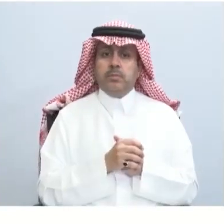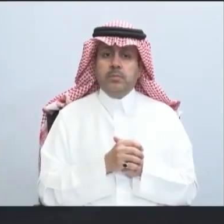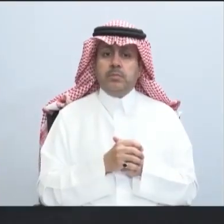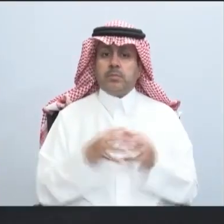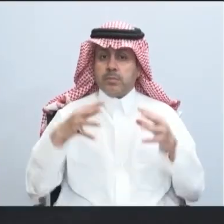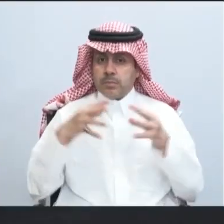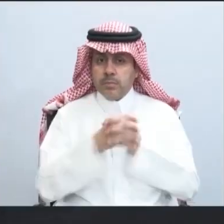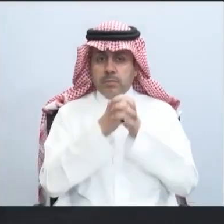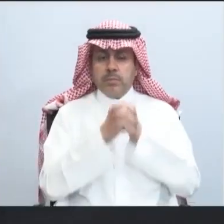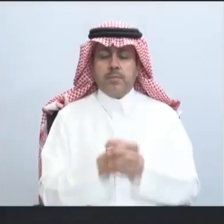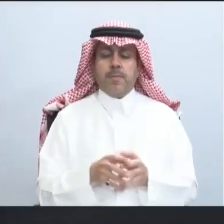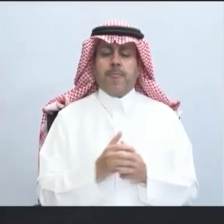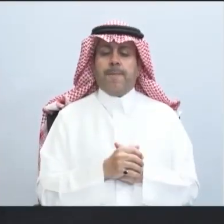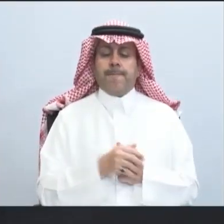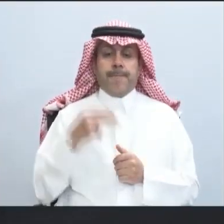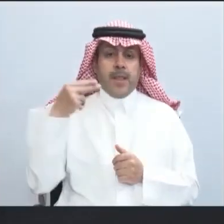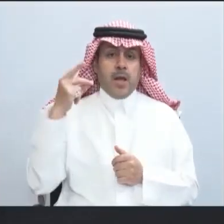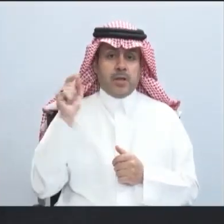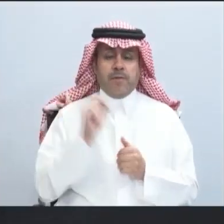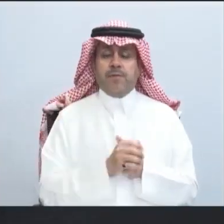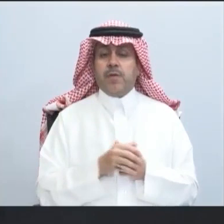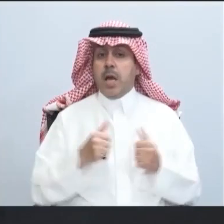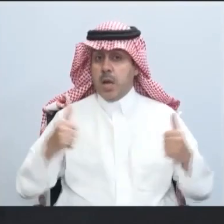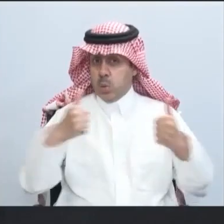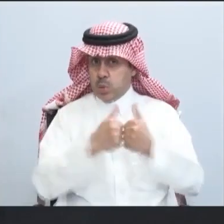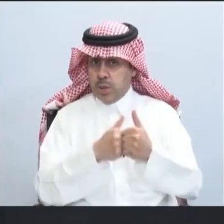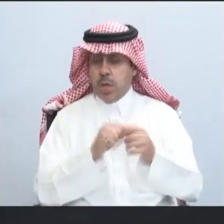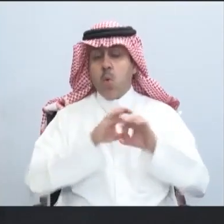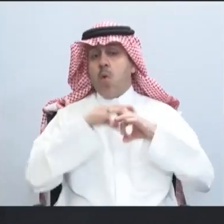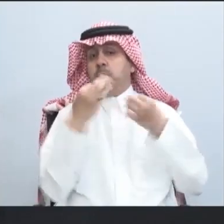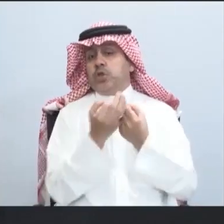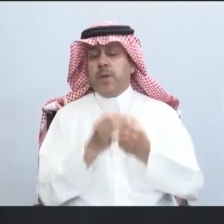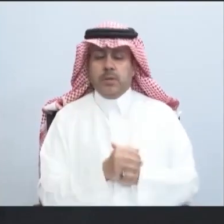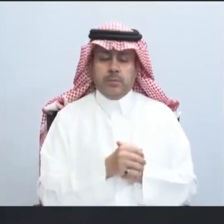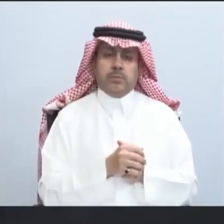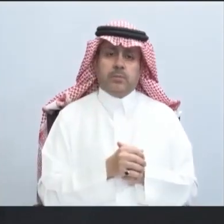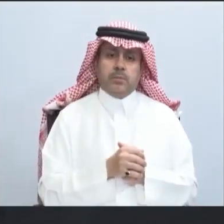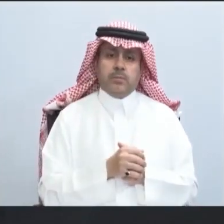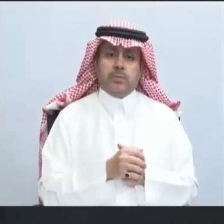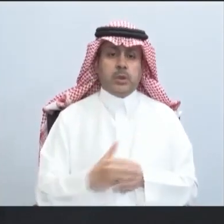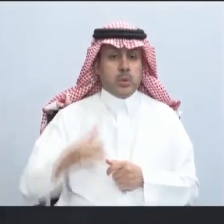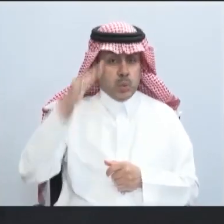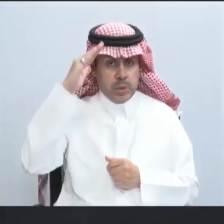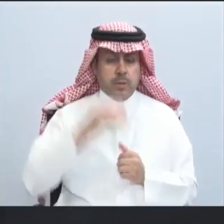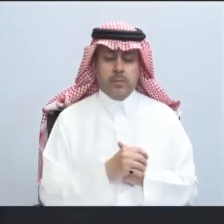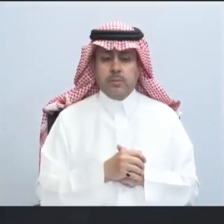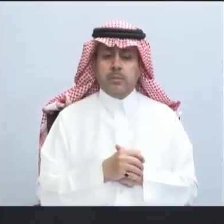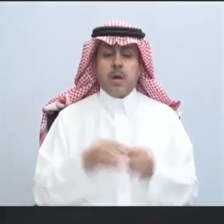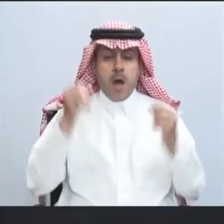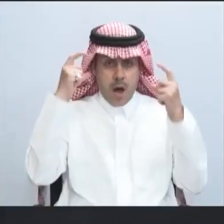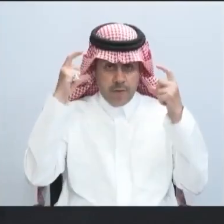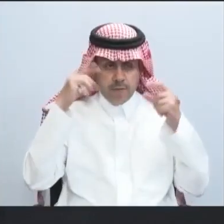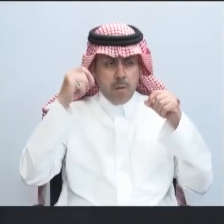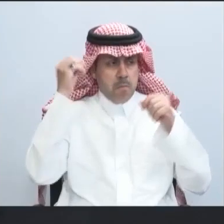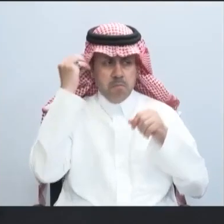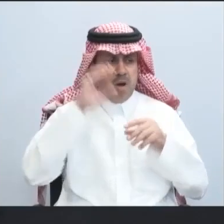والتكاتف والتعاطف الاسري والمجتمعي نسلم على من عرفنا ومن لم